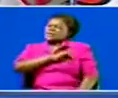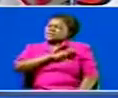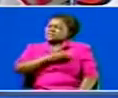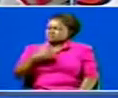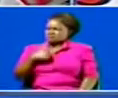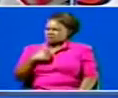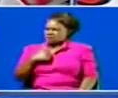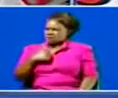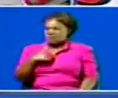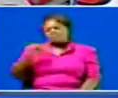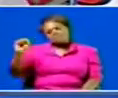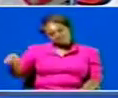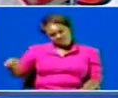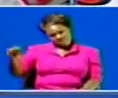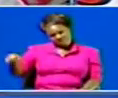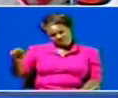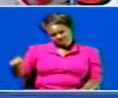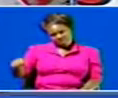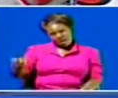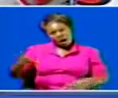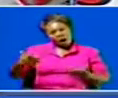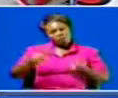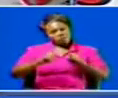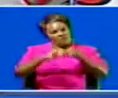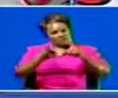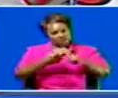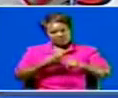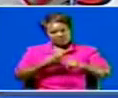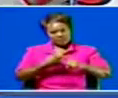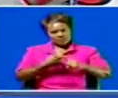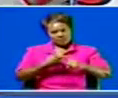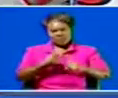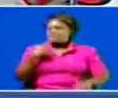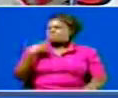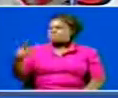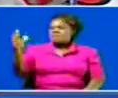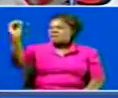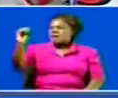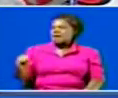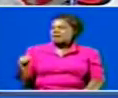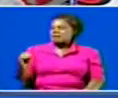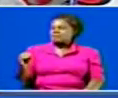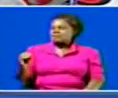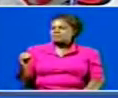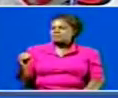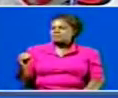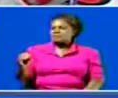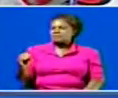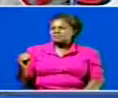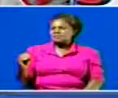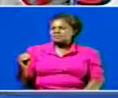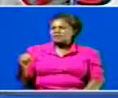kuvumiliana katika ndoa? Tena sana. Kwa kiwango gani? Hata ni mia kuzamia. Na iwapo labda matatizo